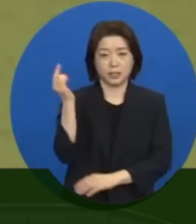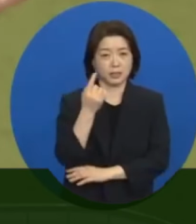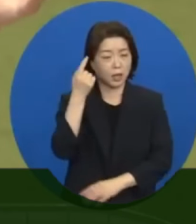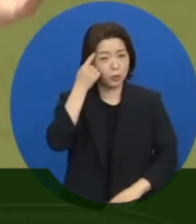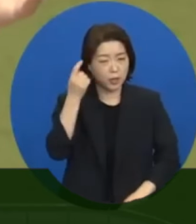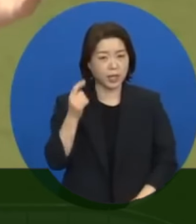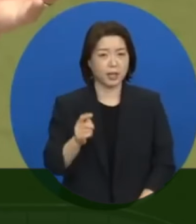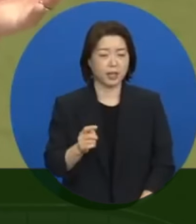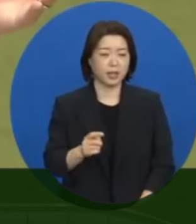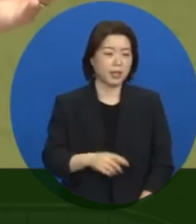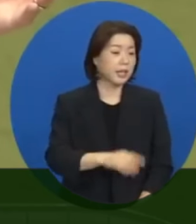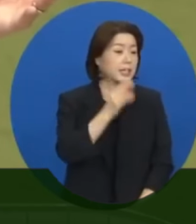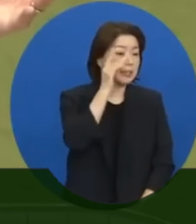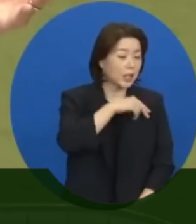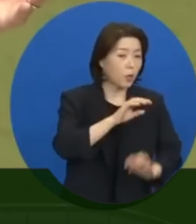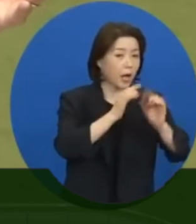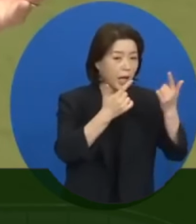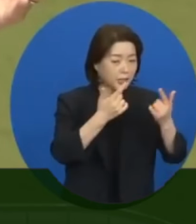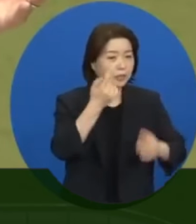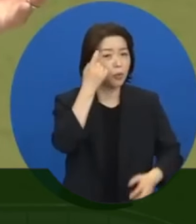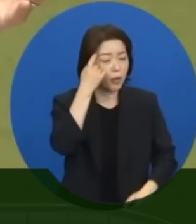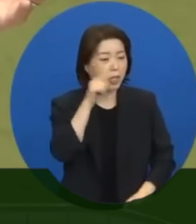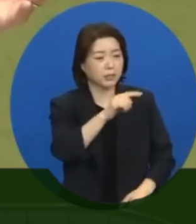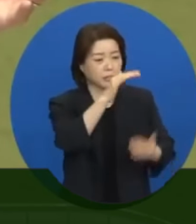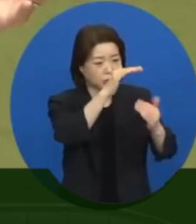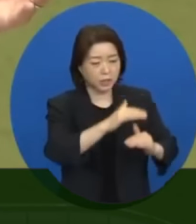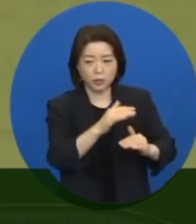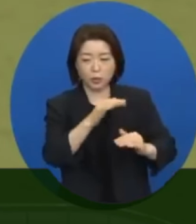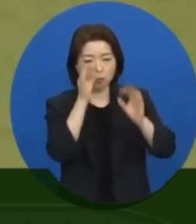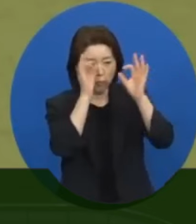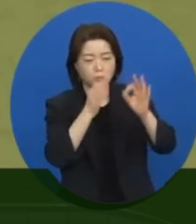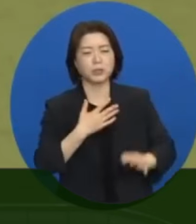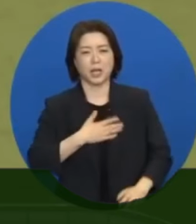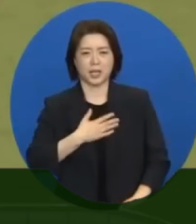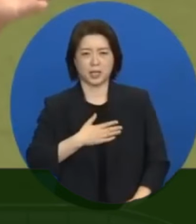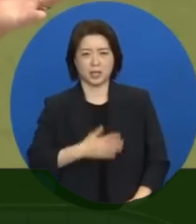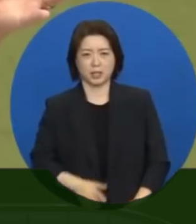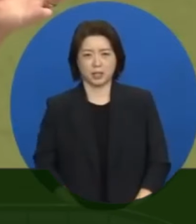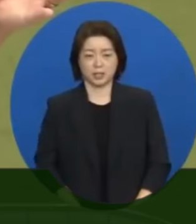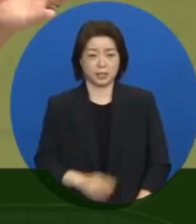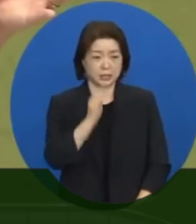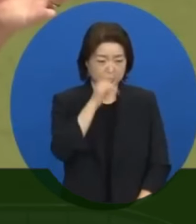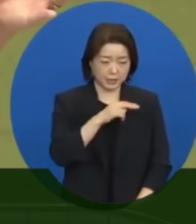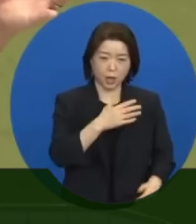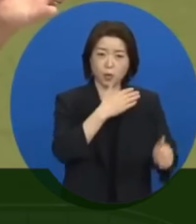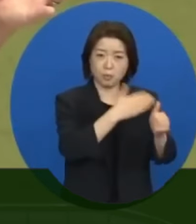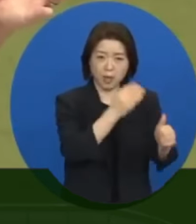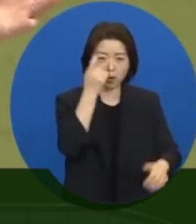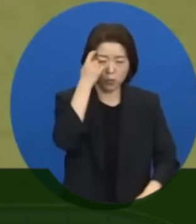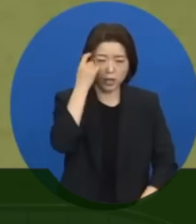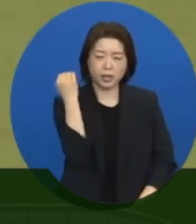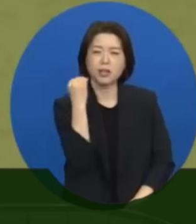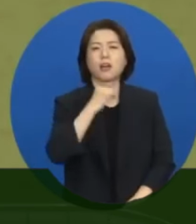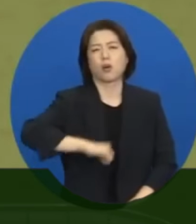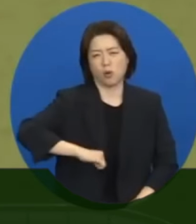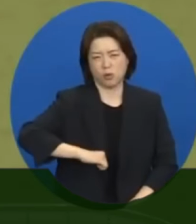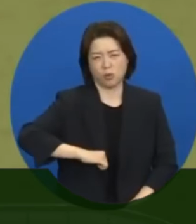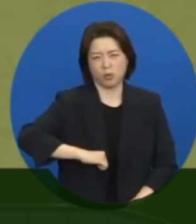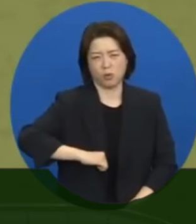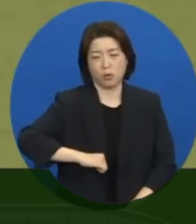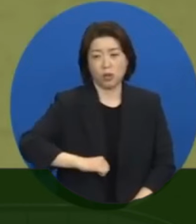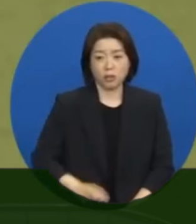사울이 아니었는가 담겨 있습니다 왜 세월이 아니었고요 거 불순종 그니까